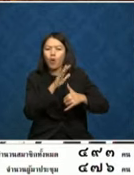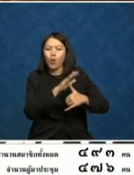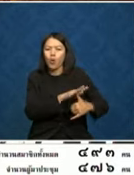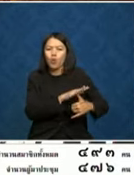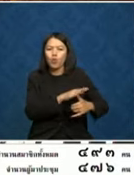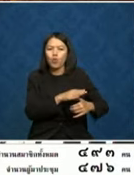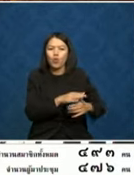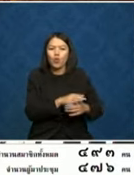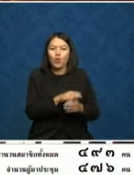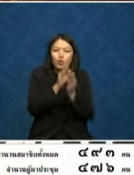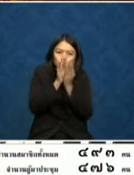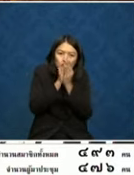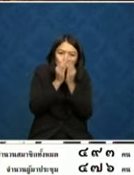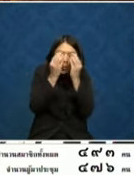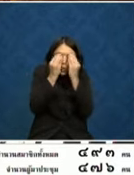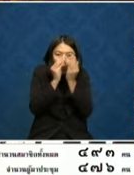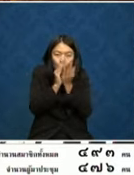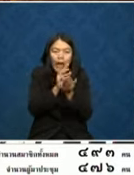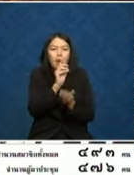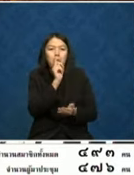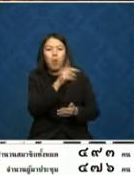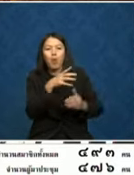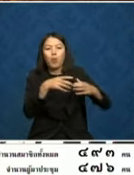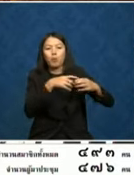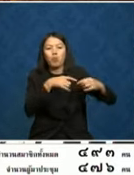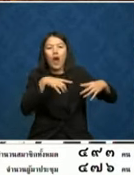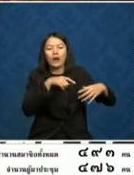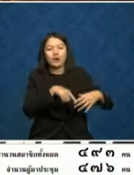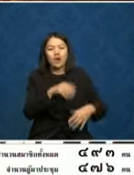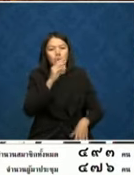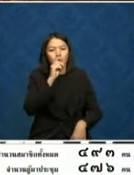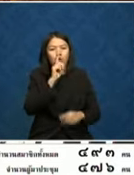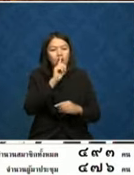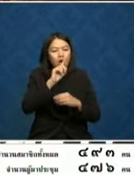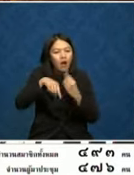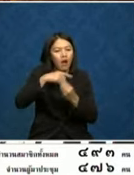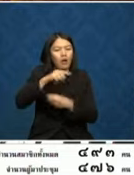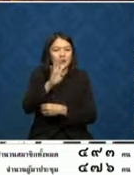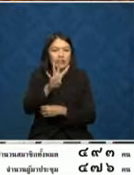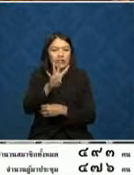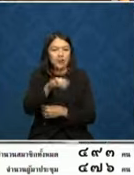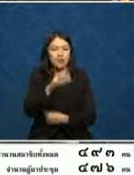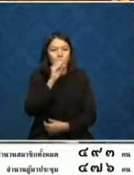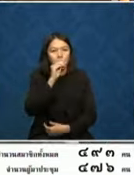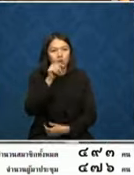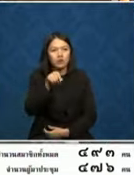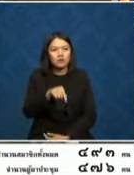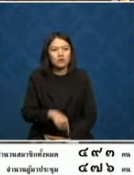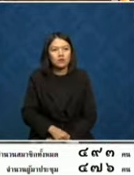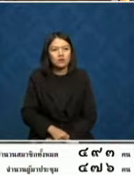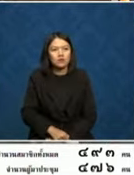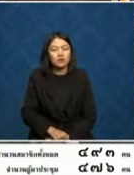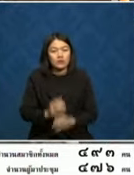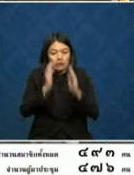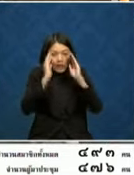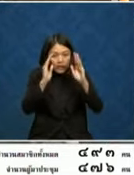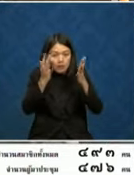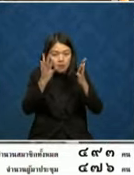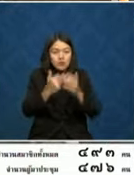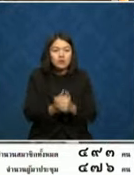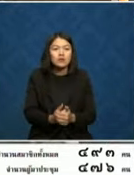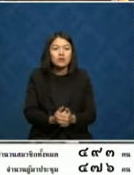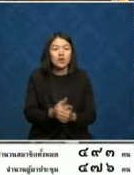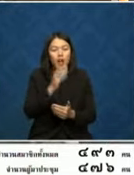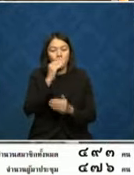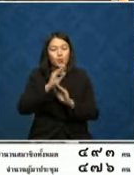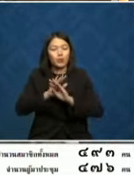คำว่าจิ้งจกตุ๊กแกนะครับพูดมา4รอบนะครับท่านอาจจะไม่ได้เจตนานะครับแต่อยากให้ถอ